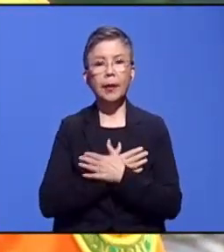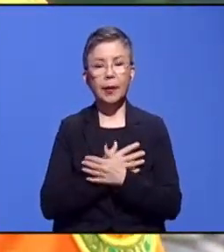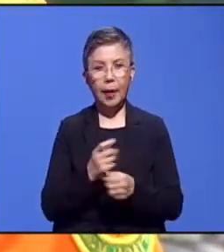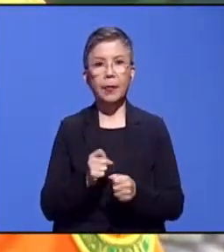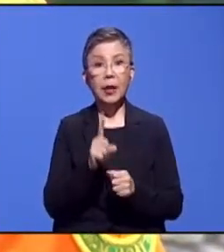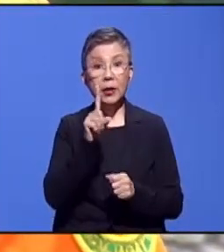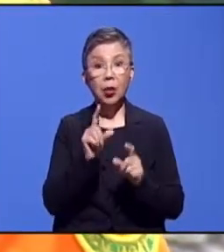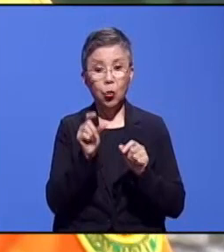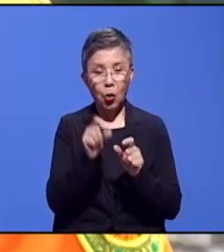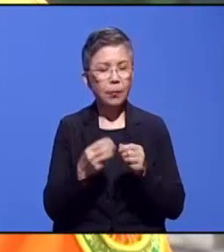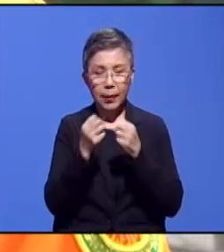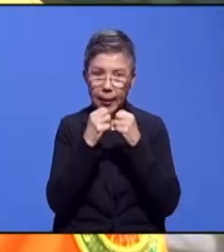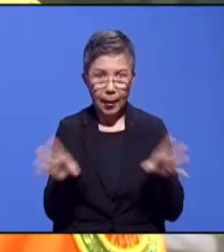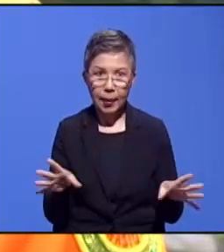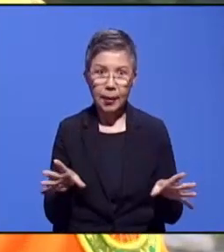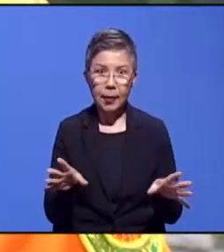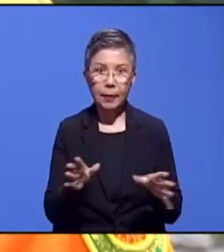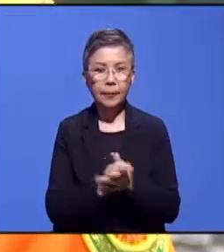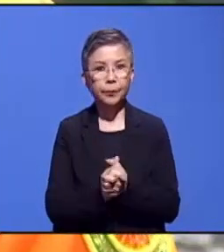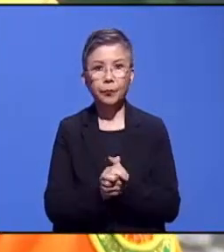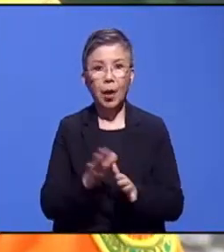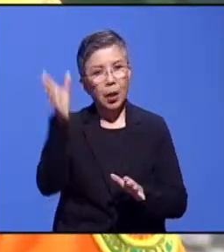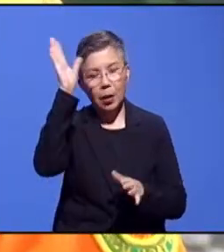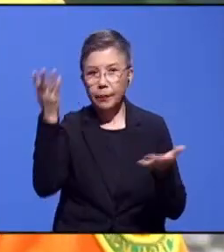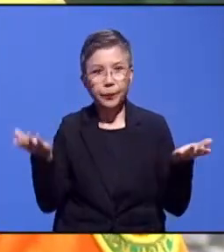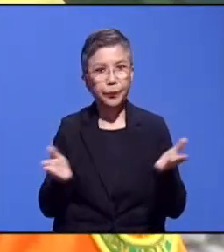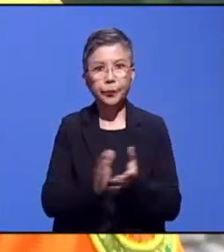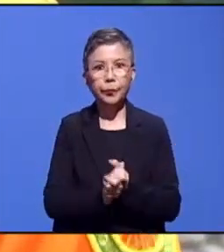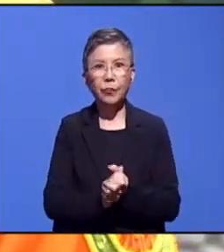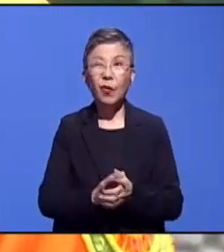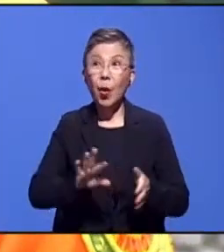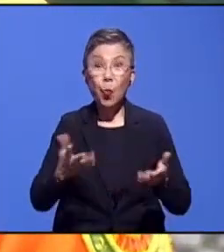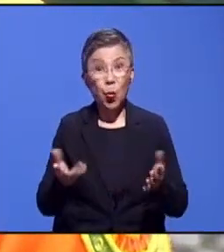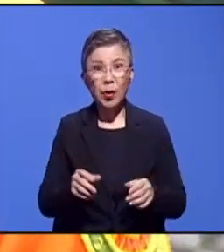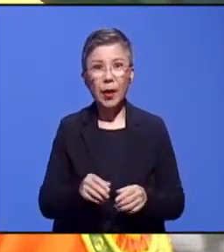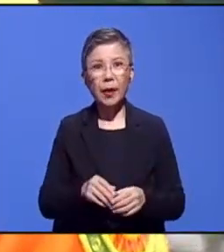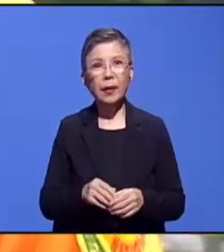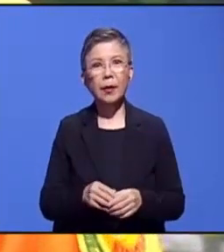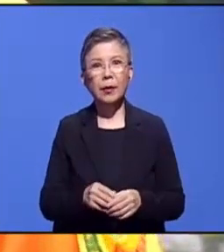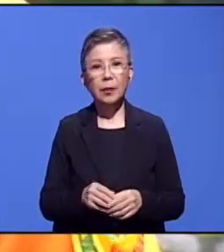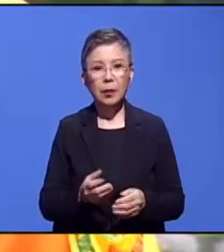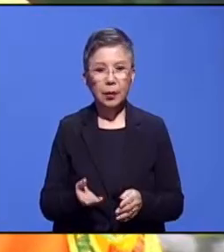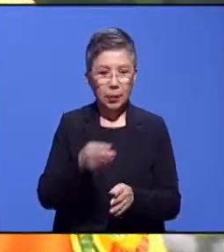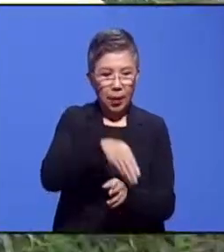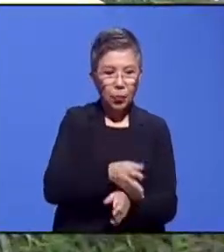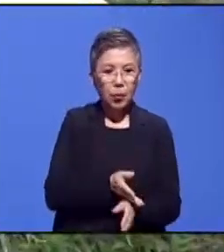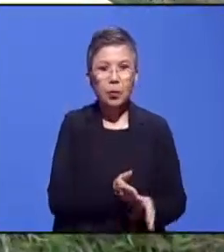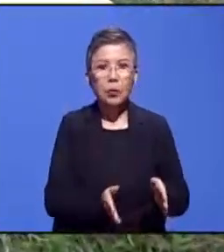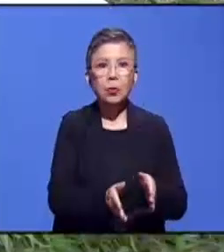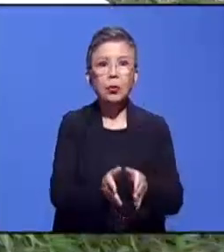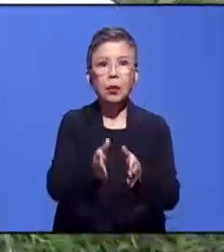1 orang sampai saat ini belum kita dapatkan. Ada kemungkinan jatuh ke sungai.